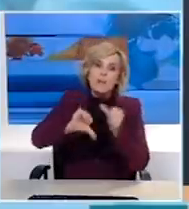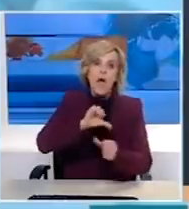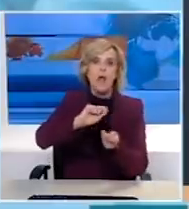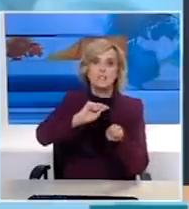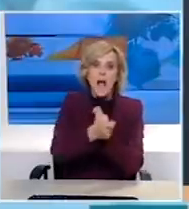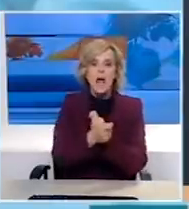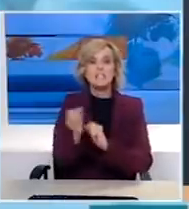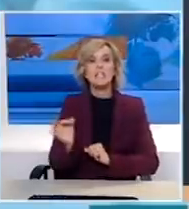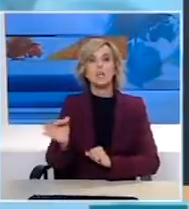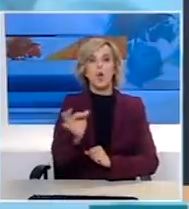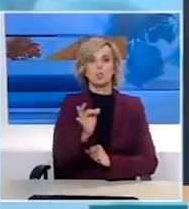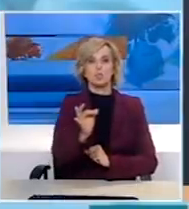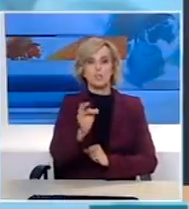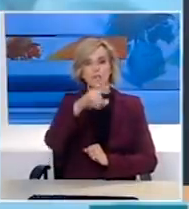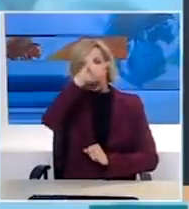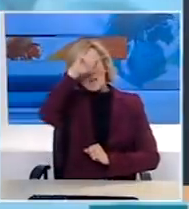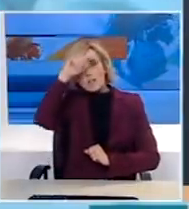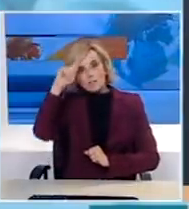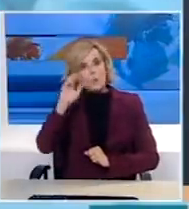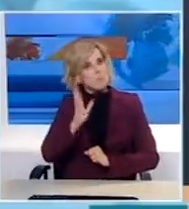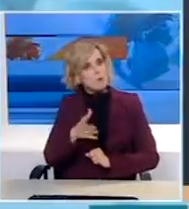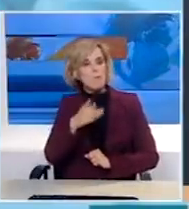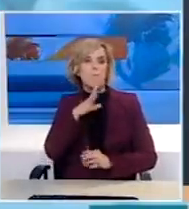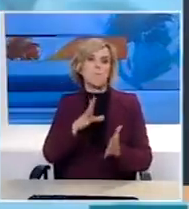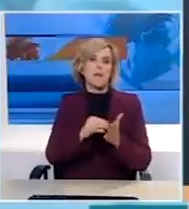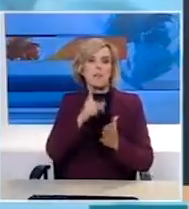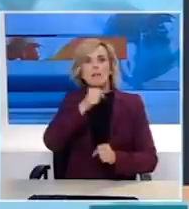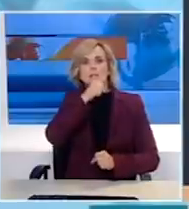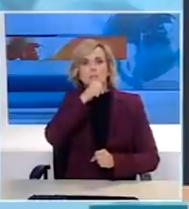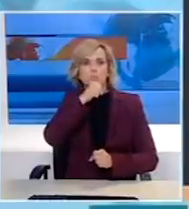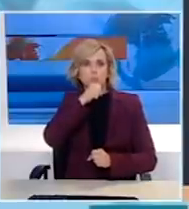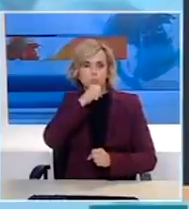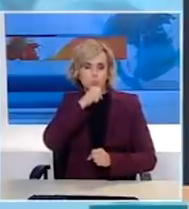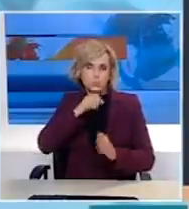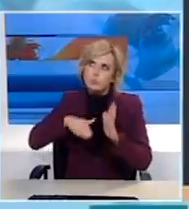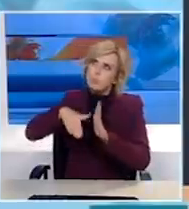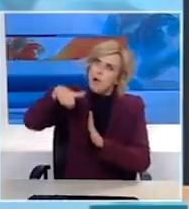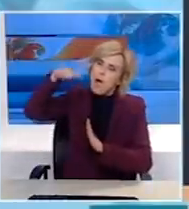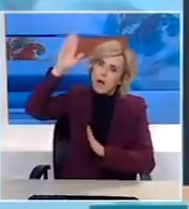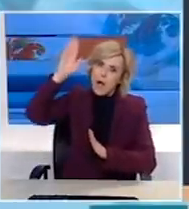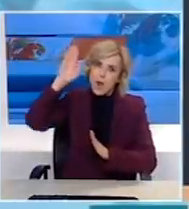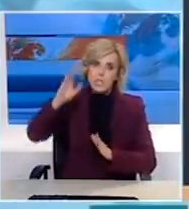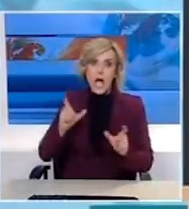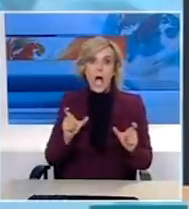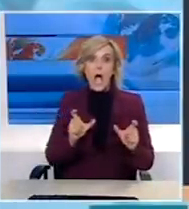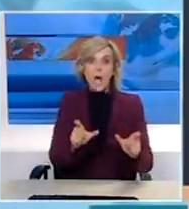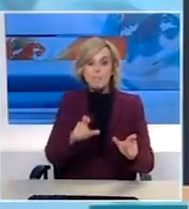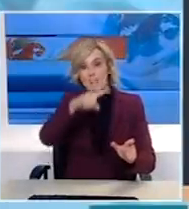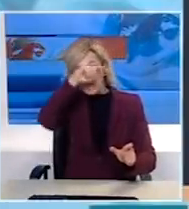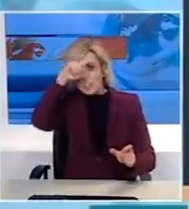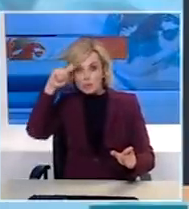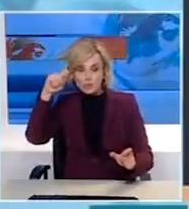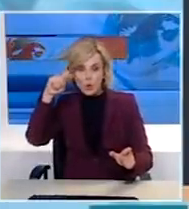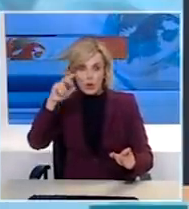εκτεταμένη, μπορεί να είναι ένας νέος με πολύ καλό αμυντικό σύστημα, ένας ηλικιωμένος με χαμηλό ανοσιακό σύστημα και εκεί η επιδείνωση